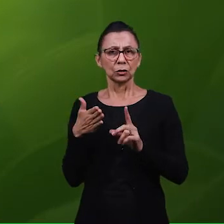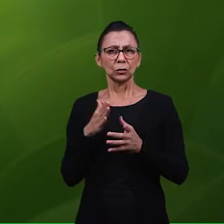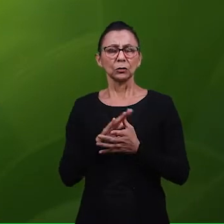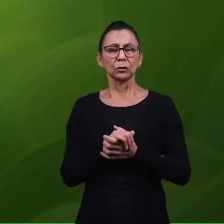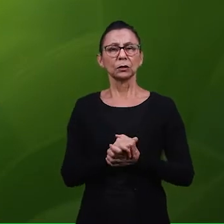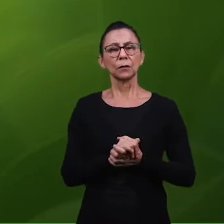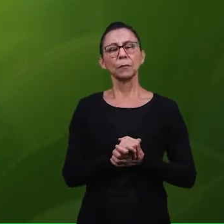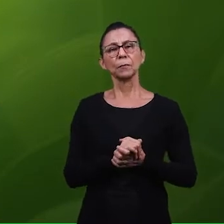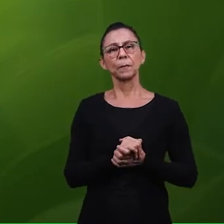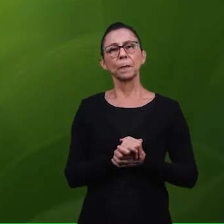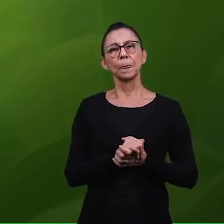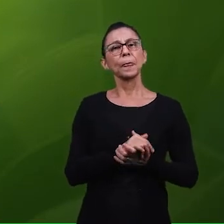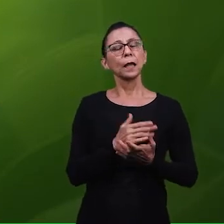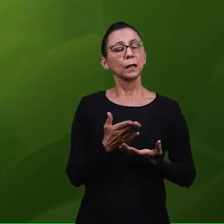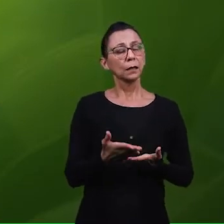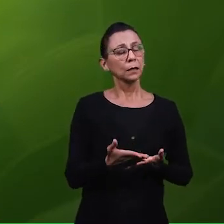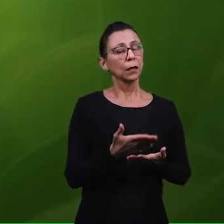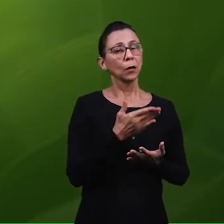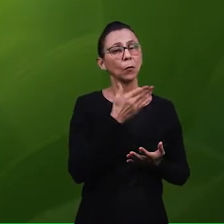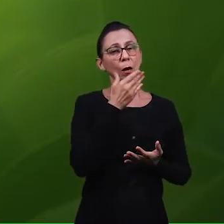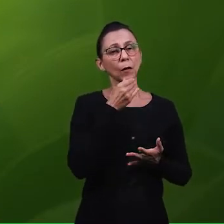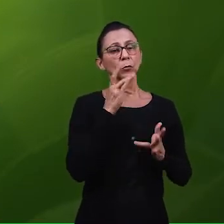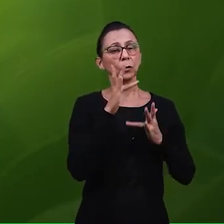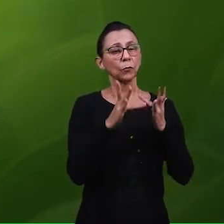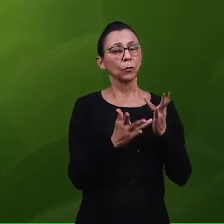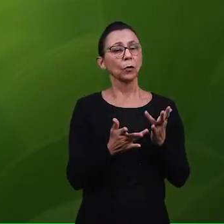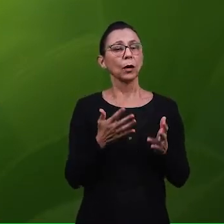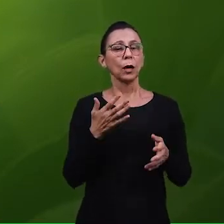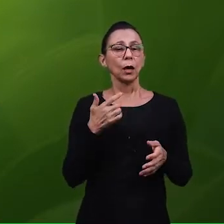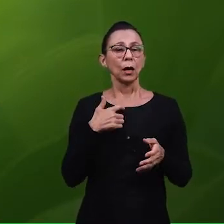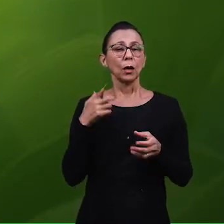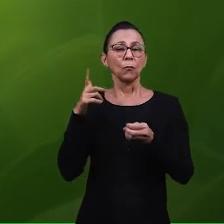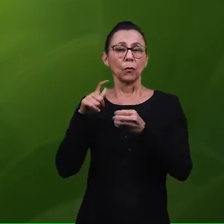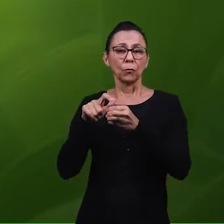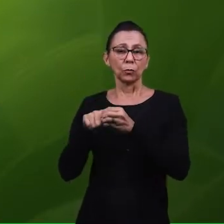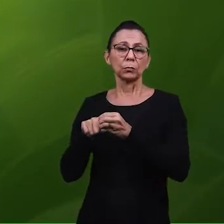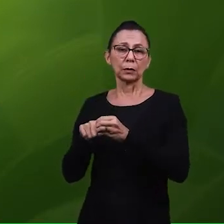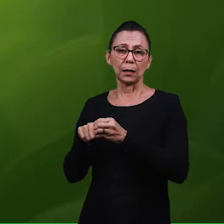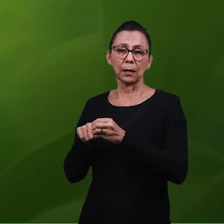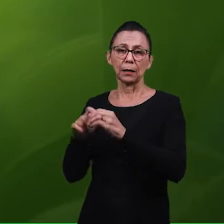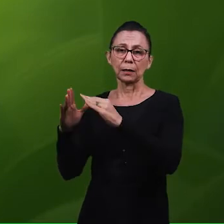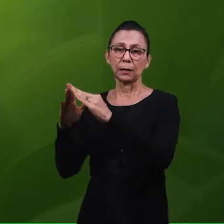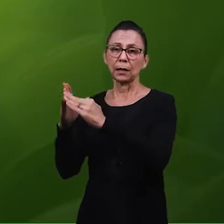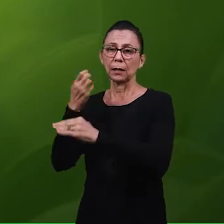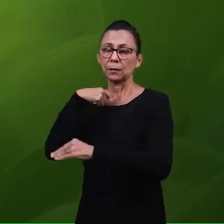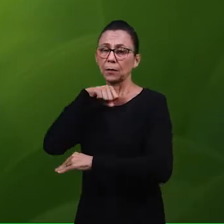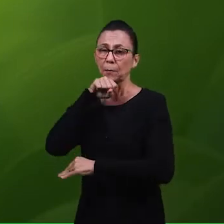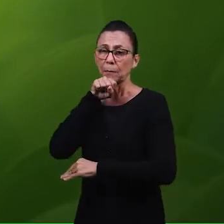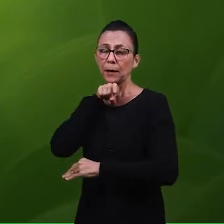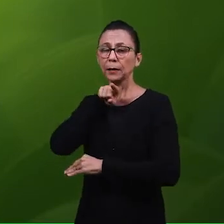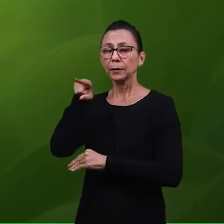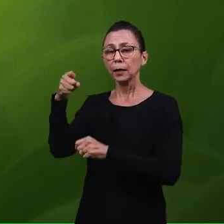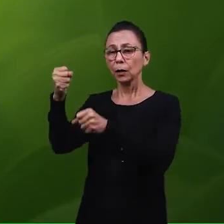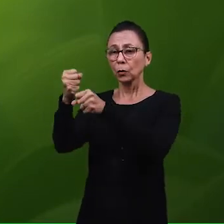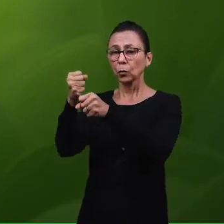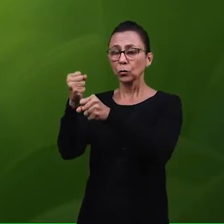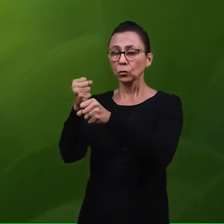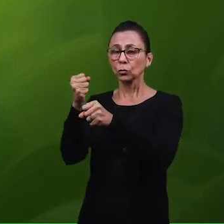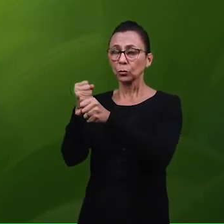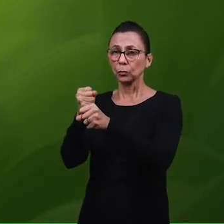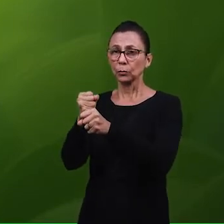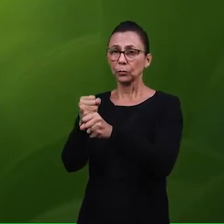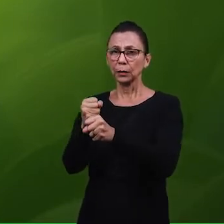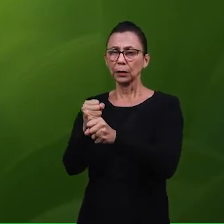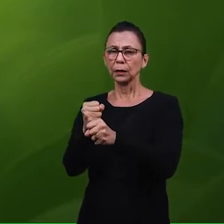cœur de la fiancée et donc de montrer sa sincérité concernant ce moment. Et dans ce